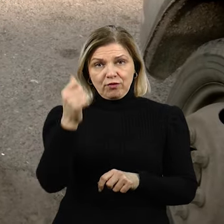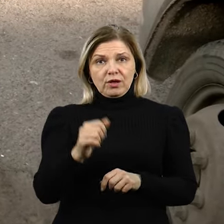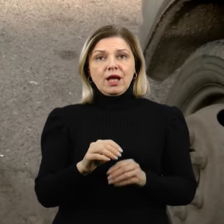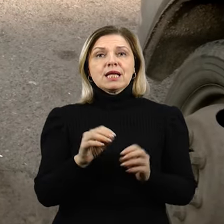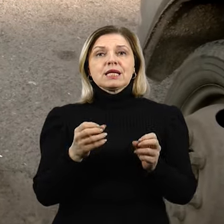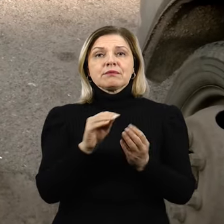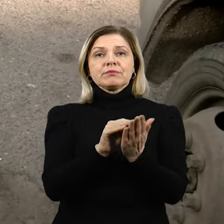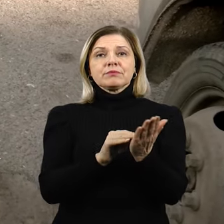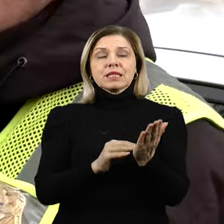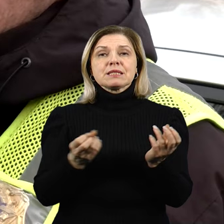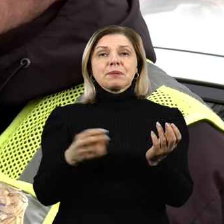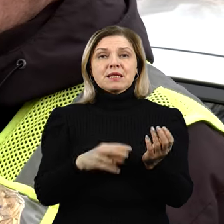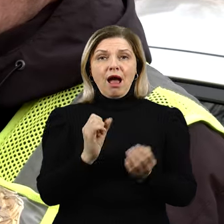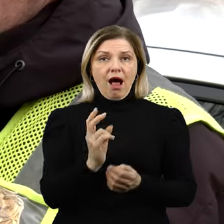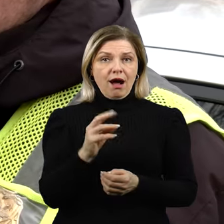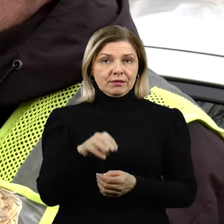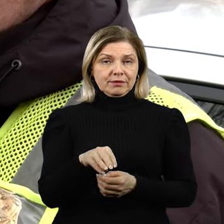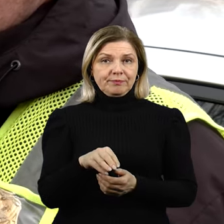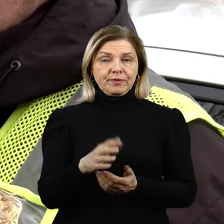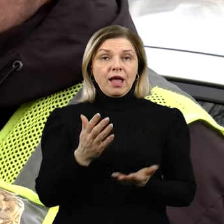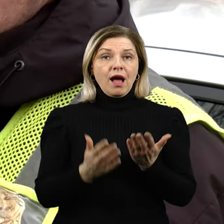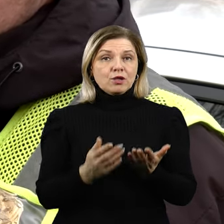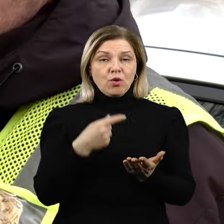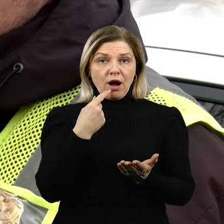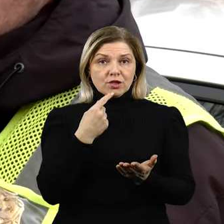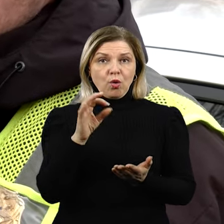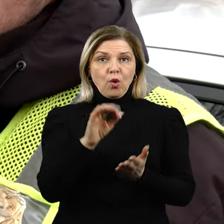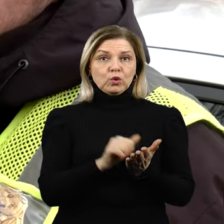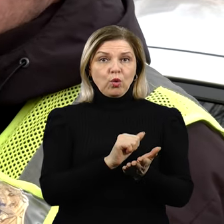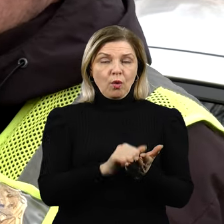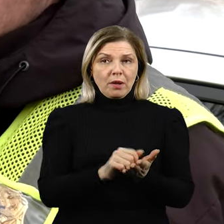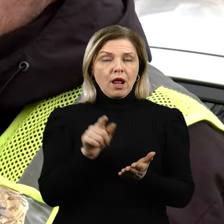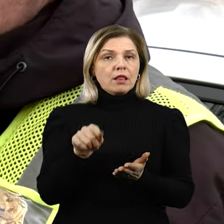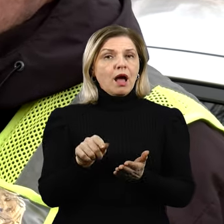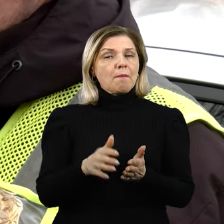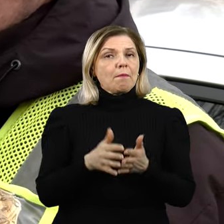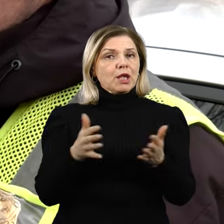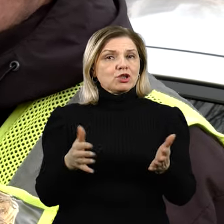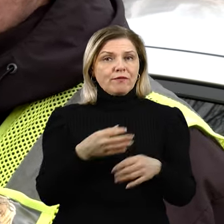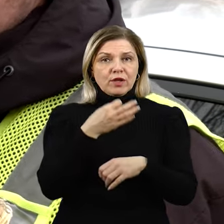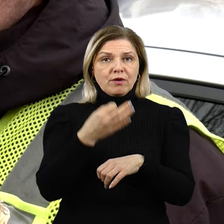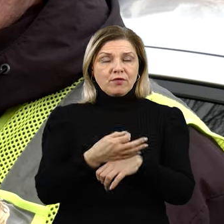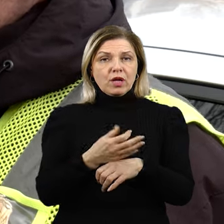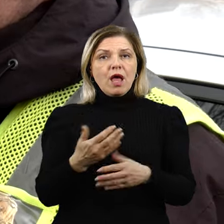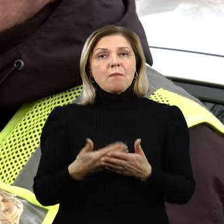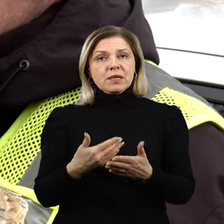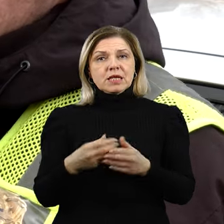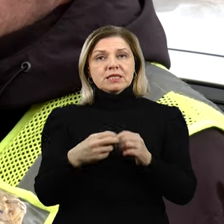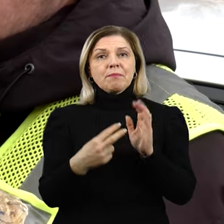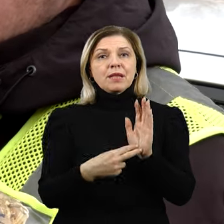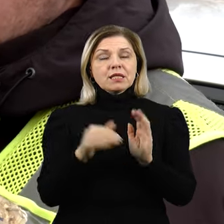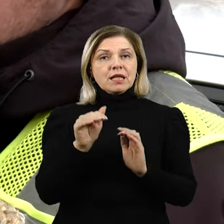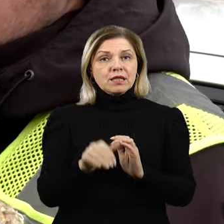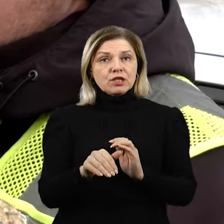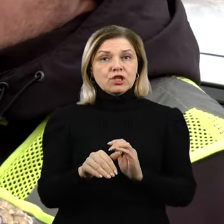складаючи спеціальний акт. Якщо ми кажемо про документи, там у нас більша відповідальність, там близько 17 тисяч. Якщо ми кажемо